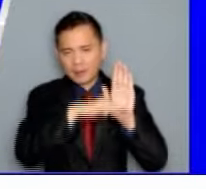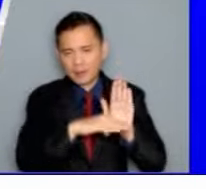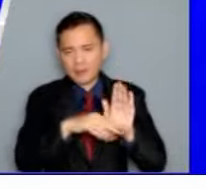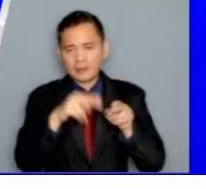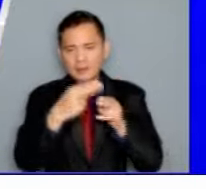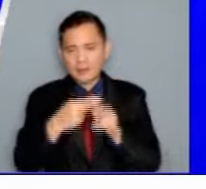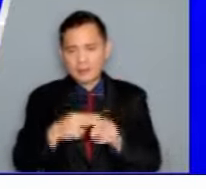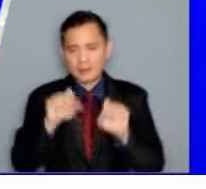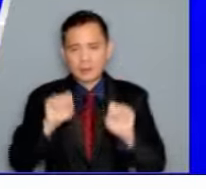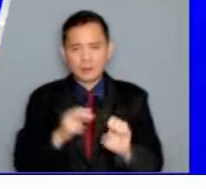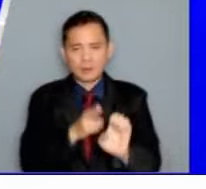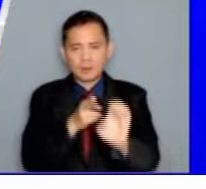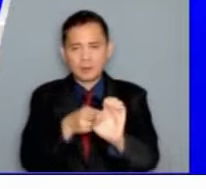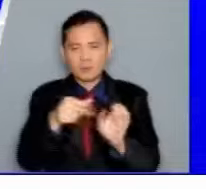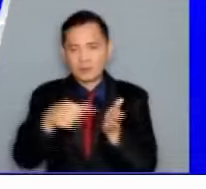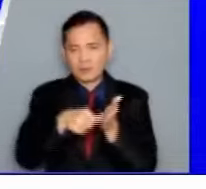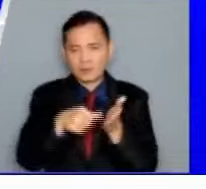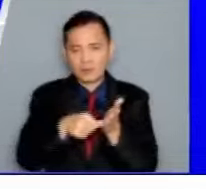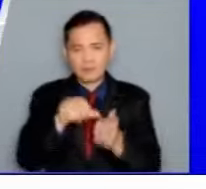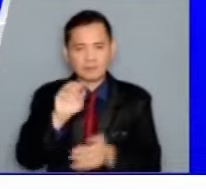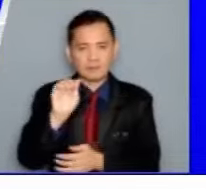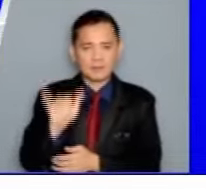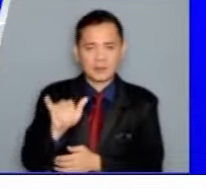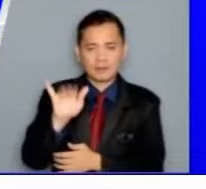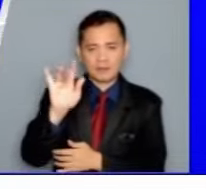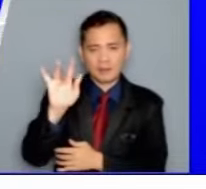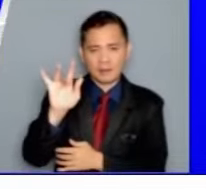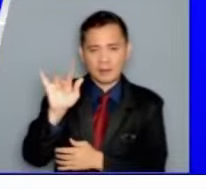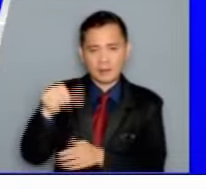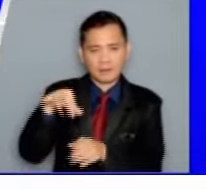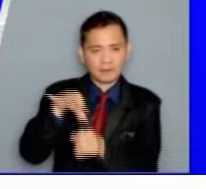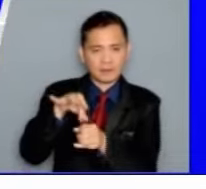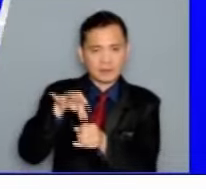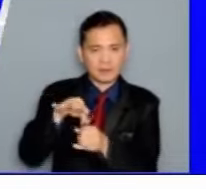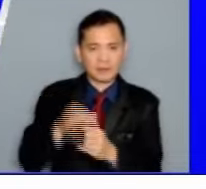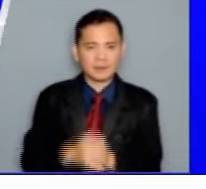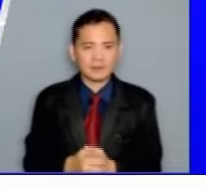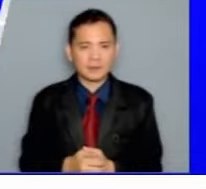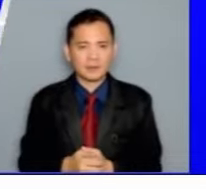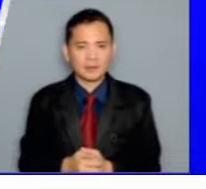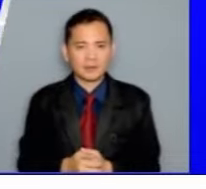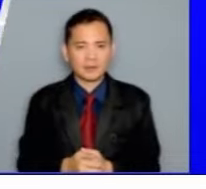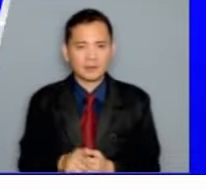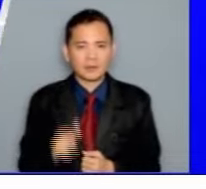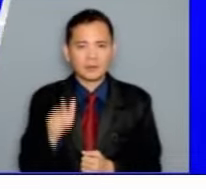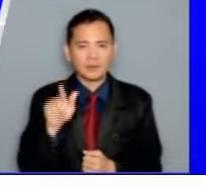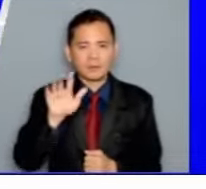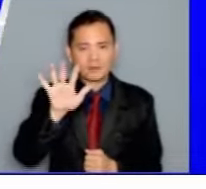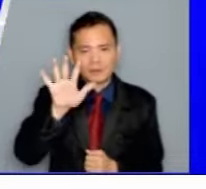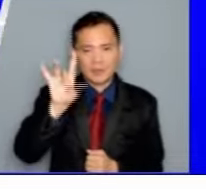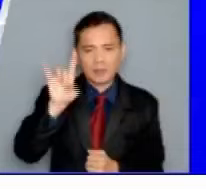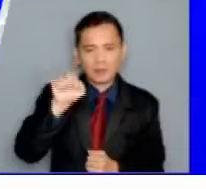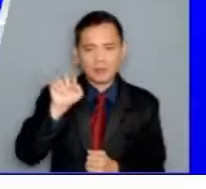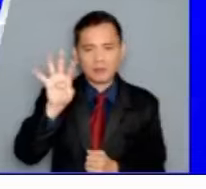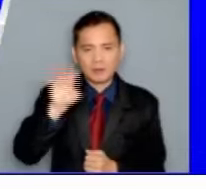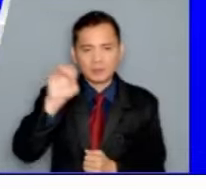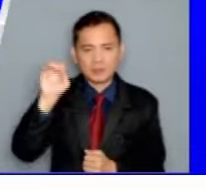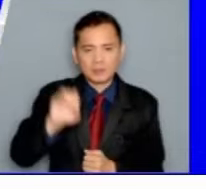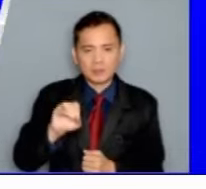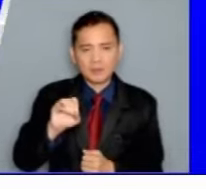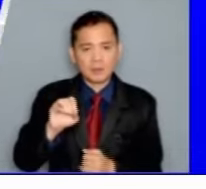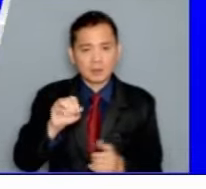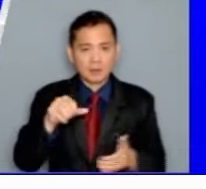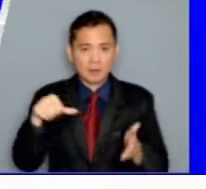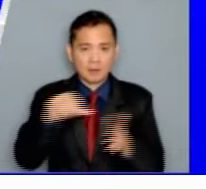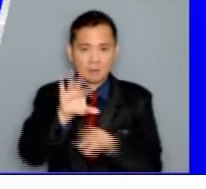elections 58.4 ang pumili kay house deputy majority leader Erwin Tulfo kasunod